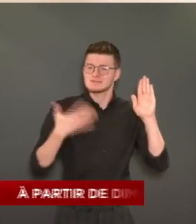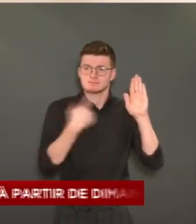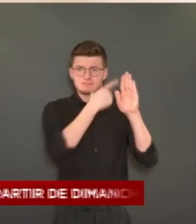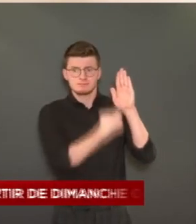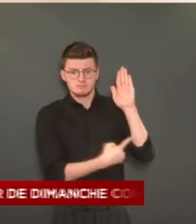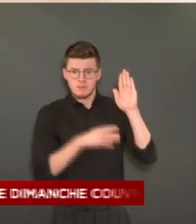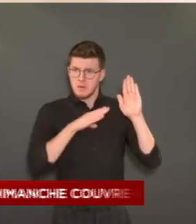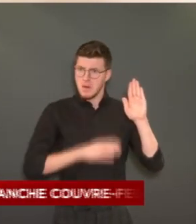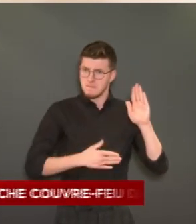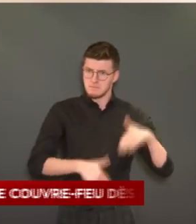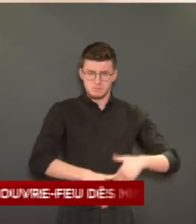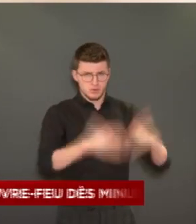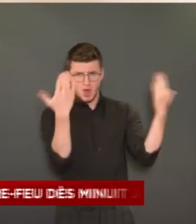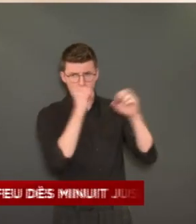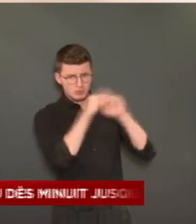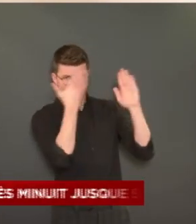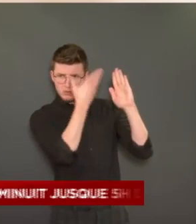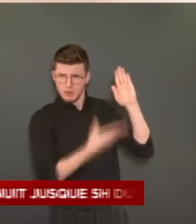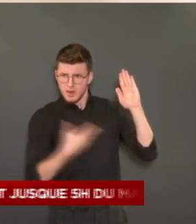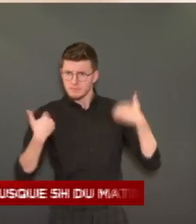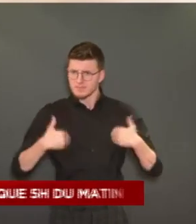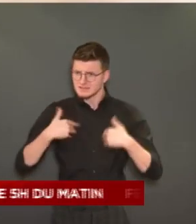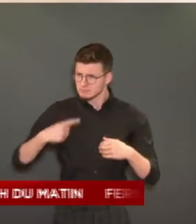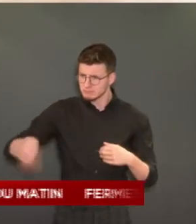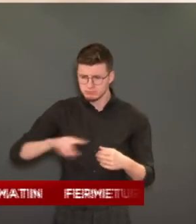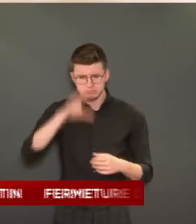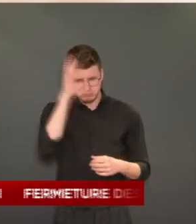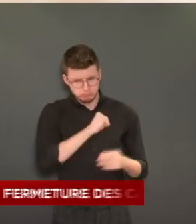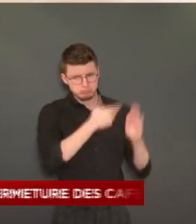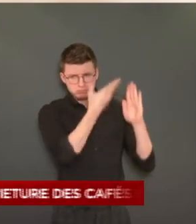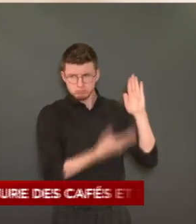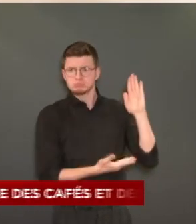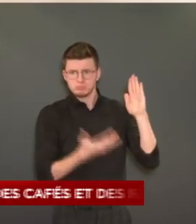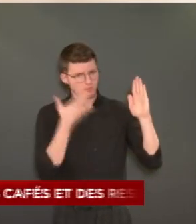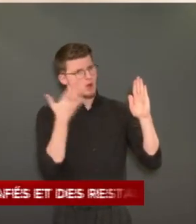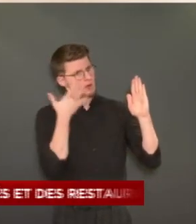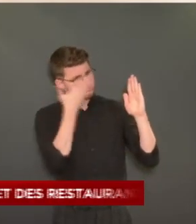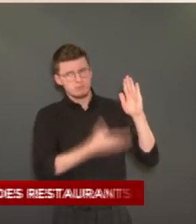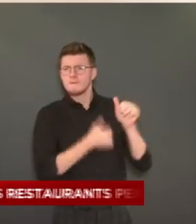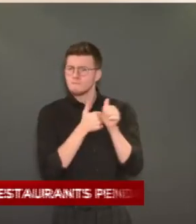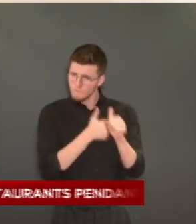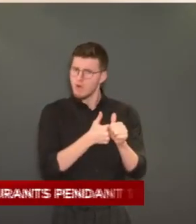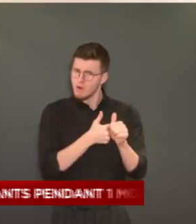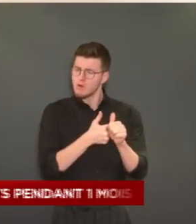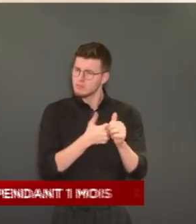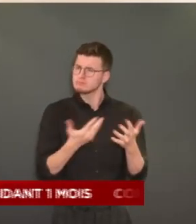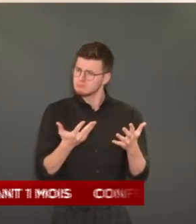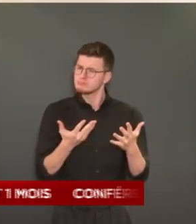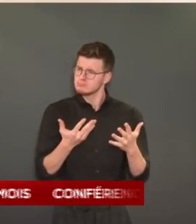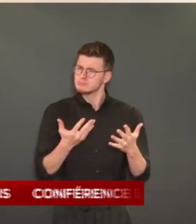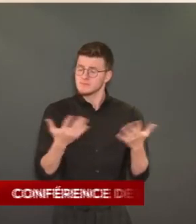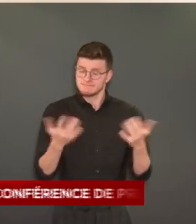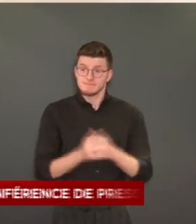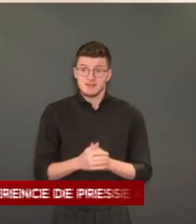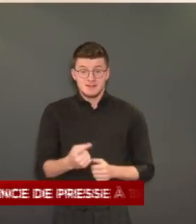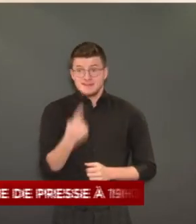des mesures simples, claires, que tout le monde pouvait comprendre, des mesures faciles à respecter. Et en fait,